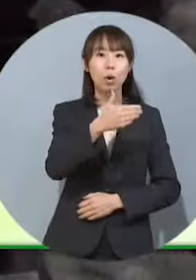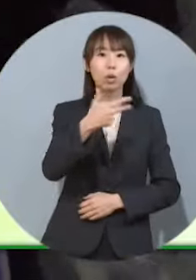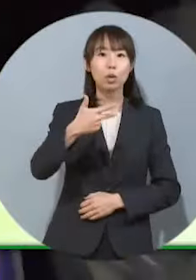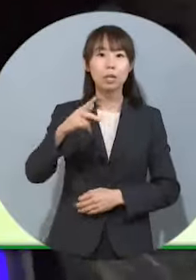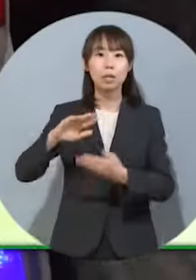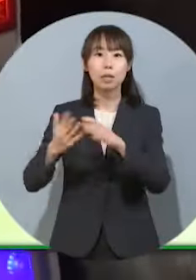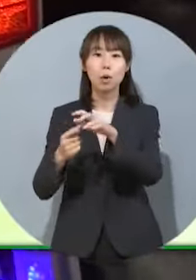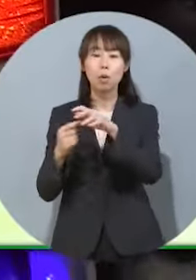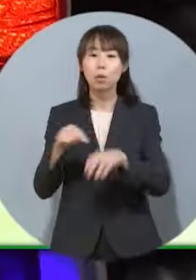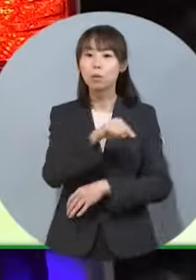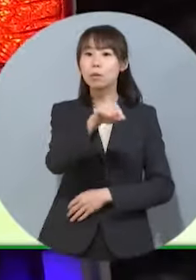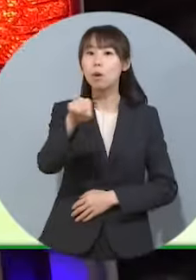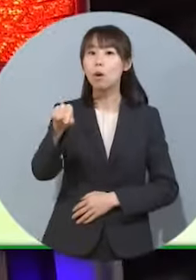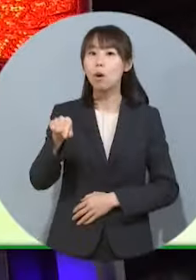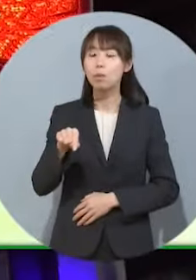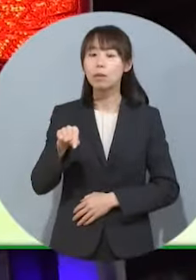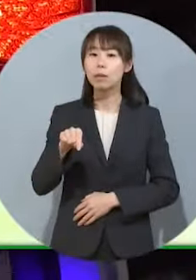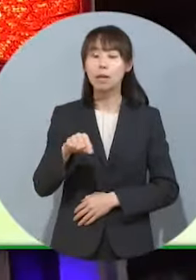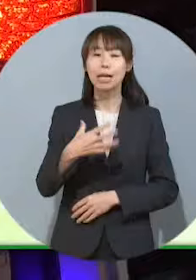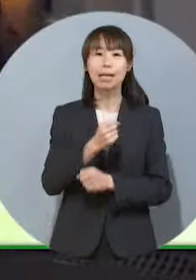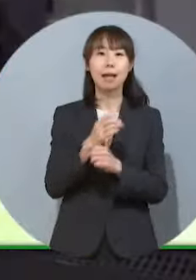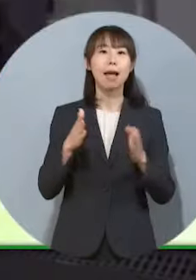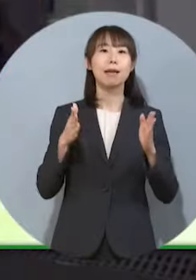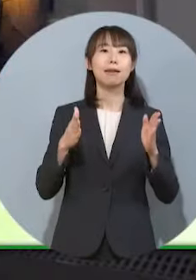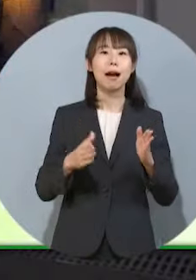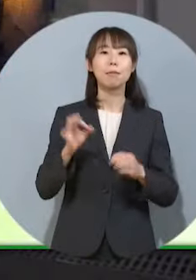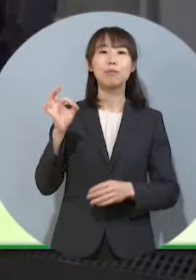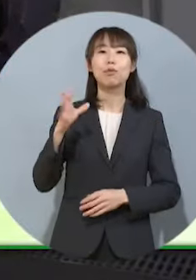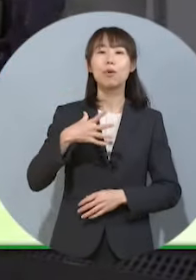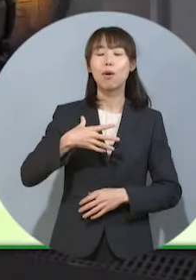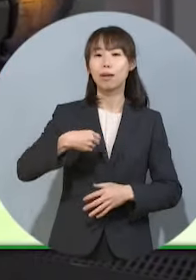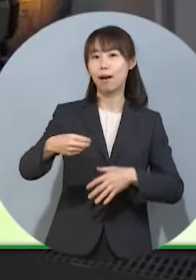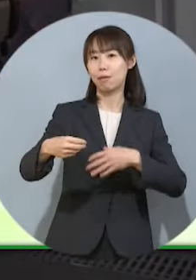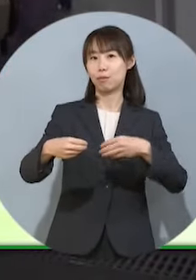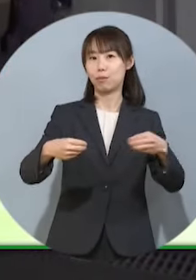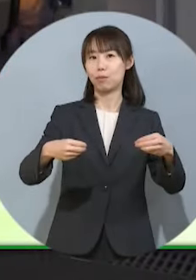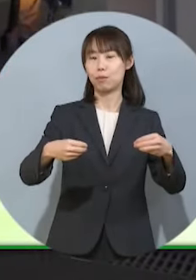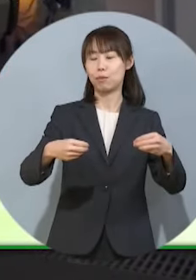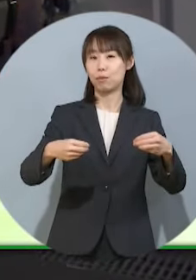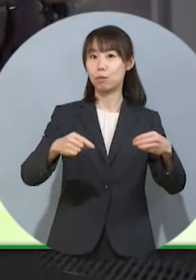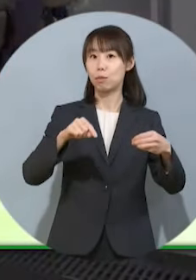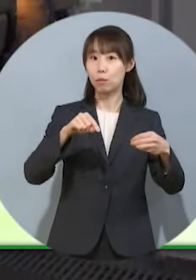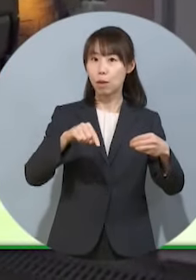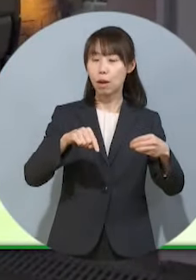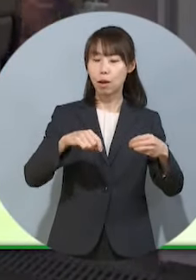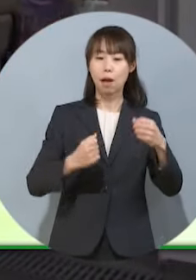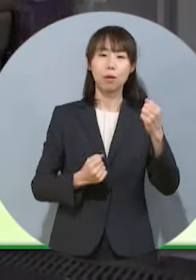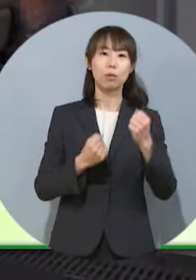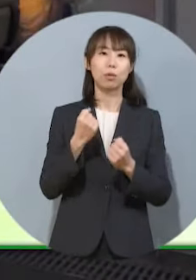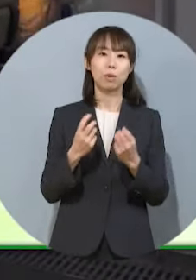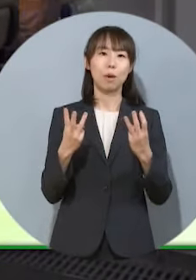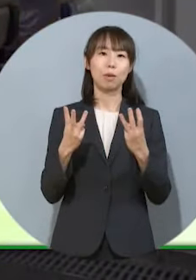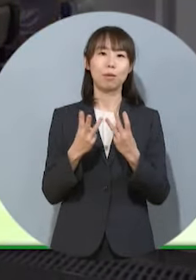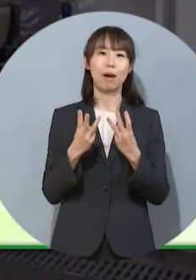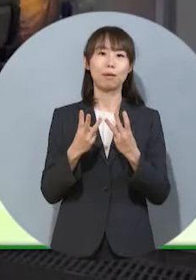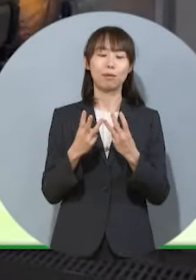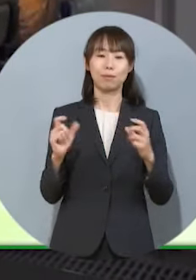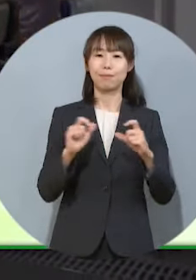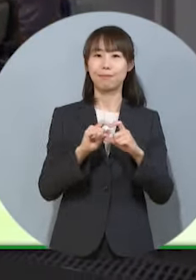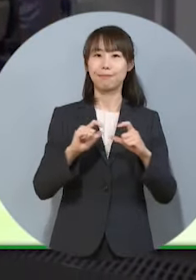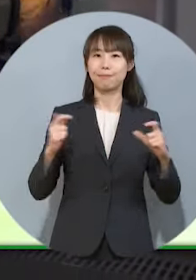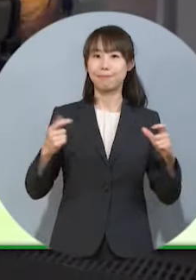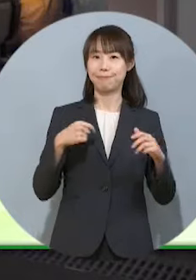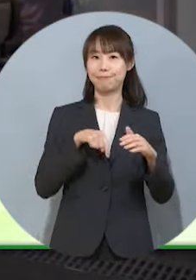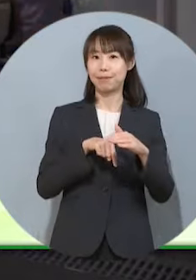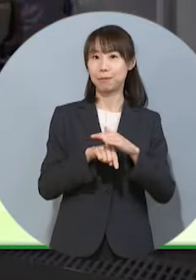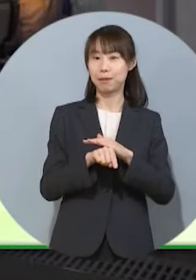に対して一定期間無償貸与することを通して早期の燃料電池ごみ収集